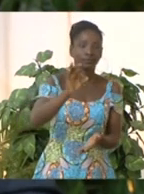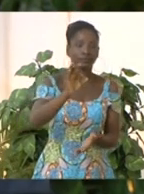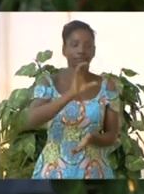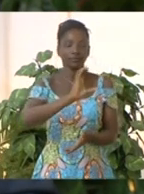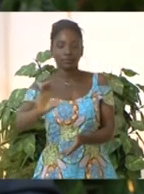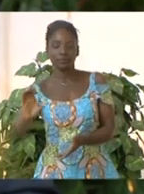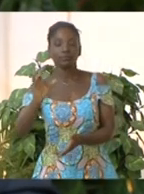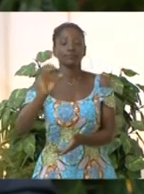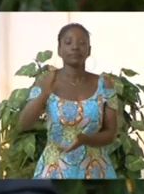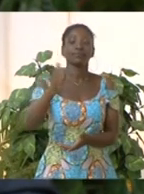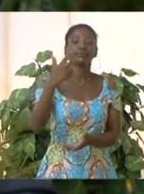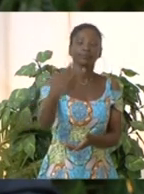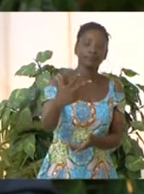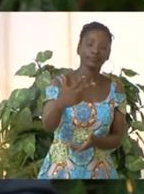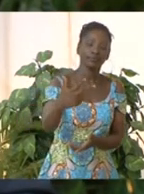913 voix, soit